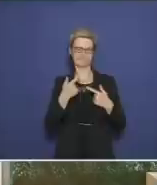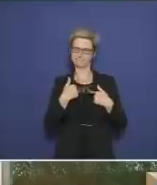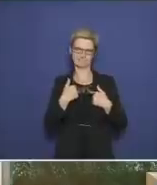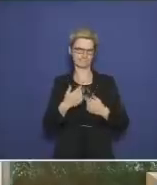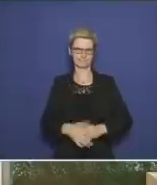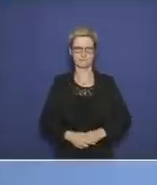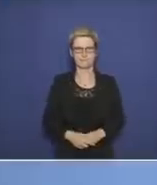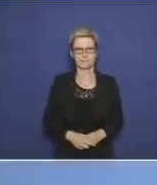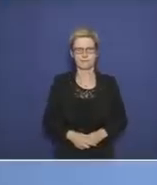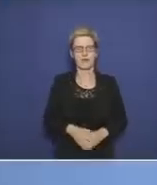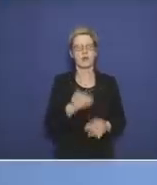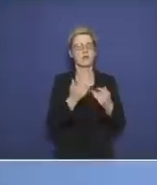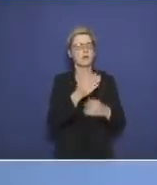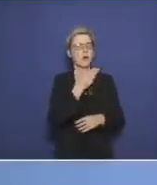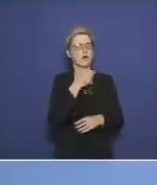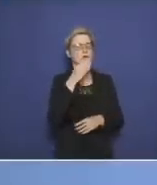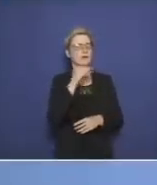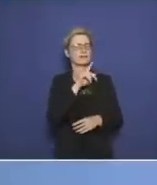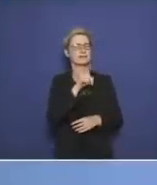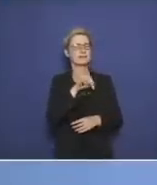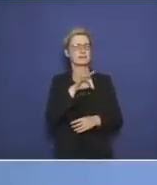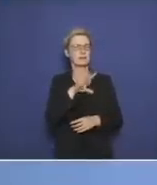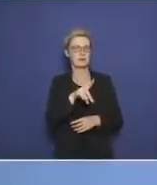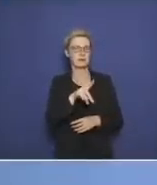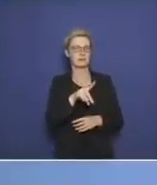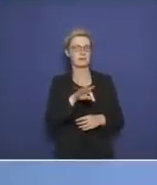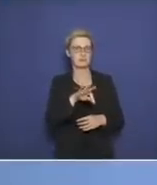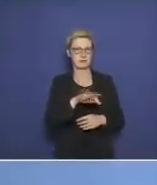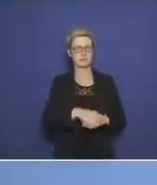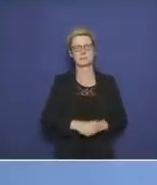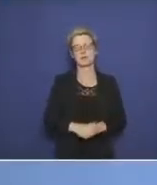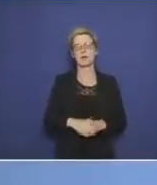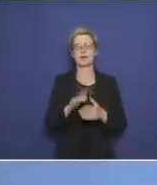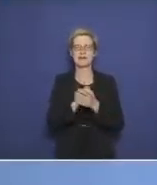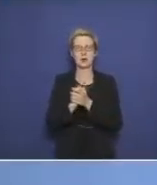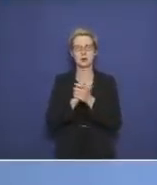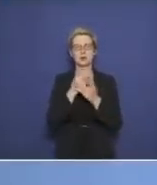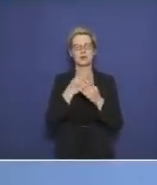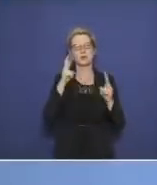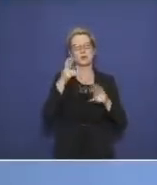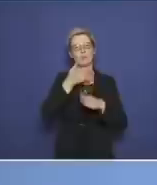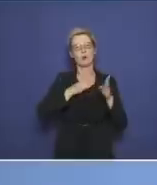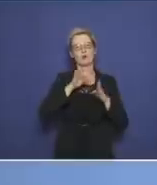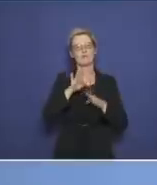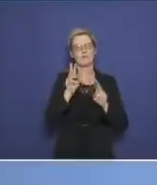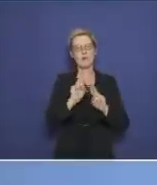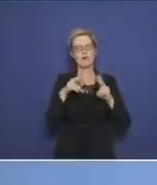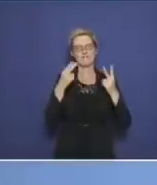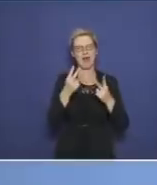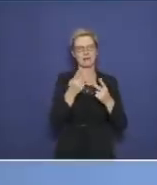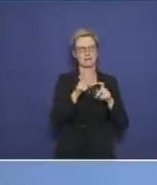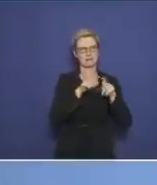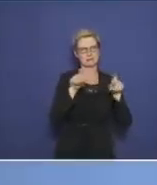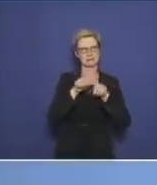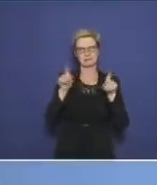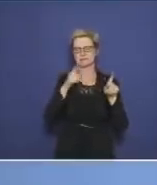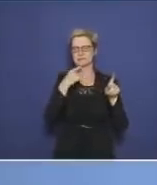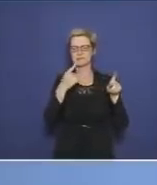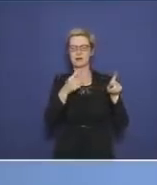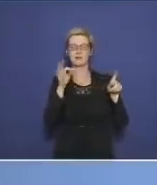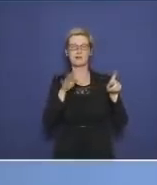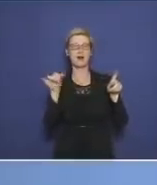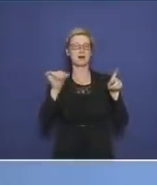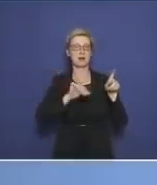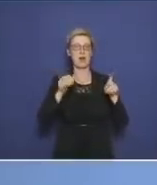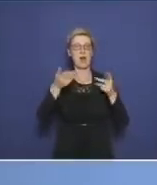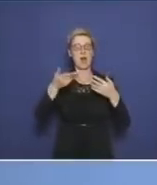Hoffmann, ZDF, nach einer neuen Studie von Diakonie und Brot für die Welt sind aus Deutschland abgeschobene Afghanen